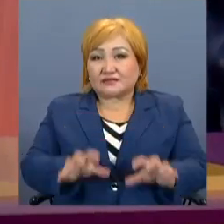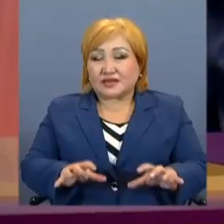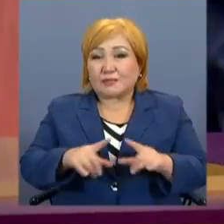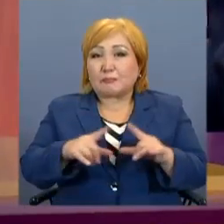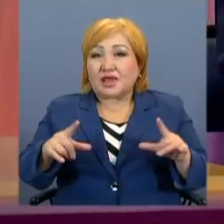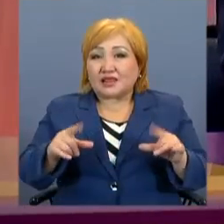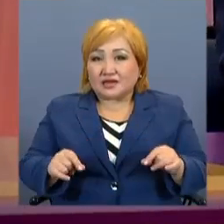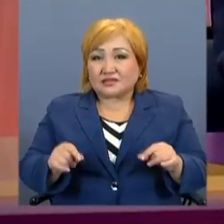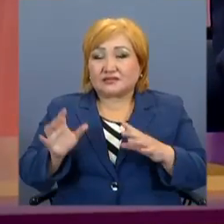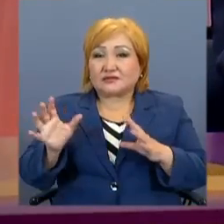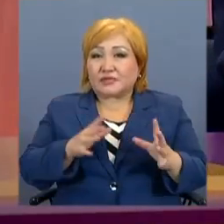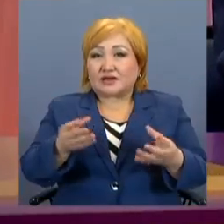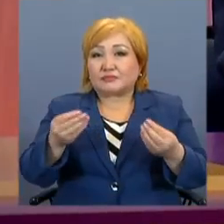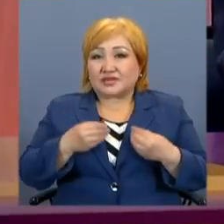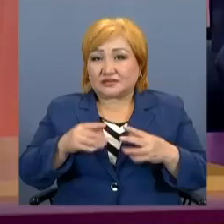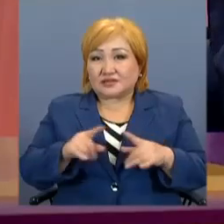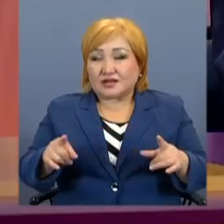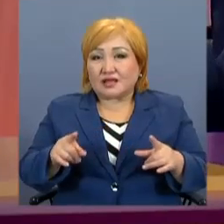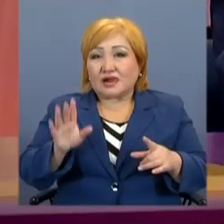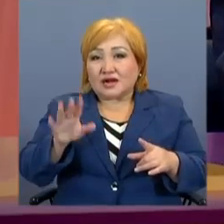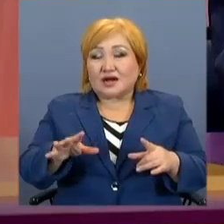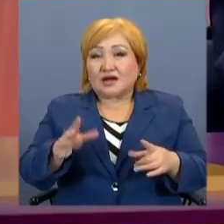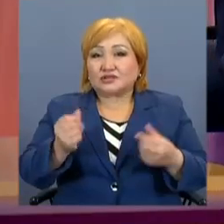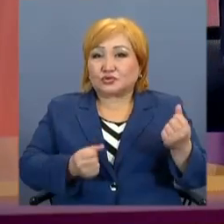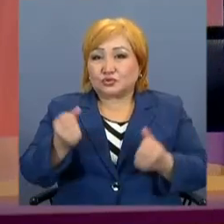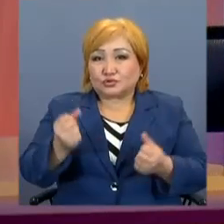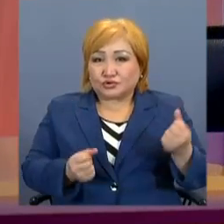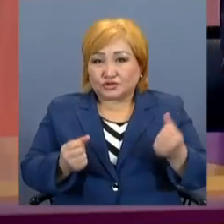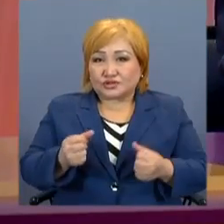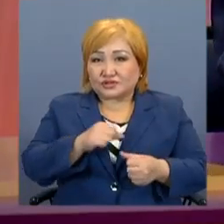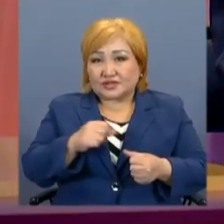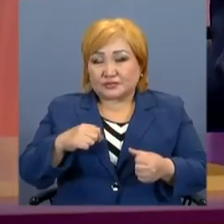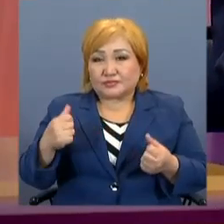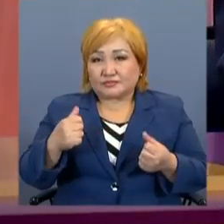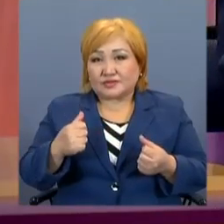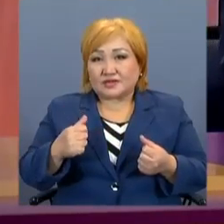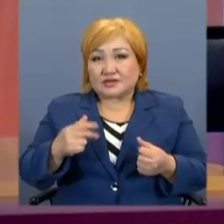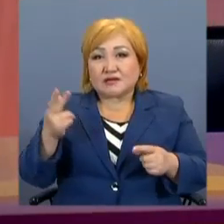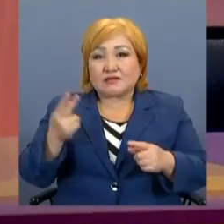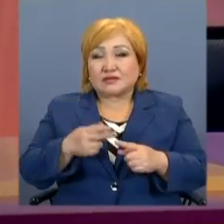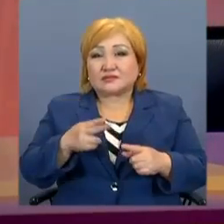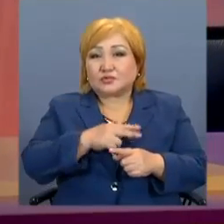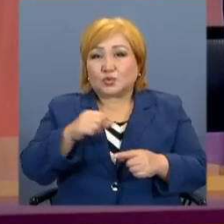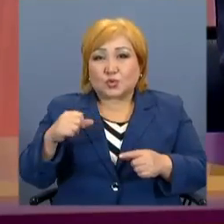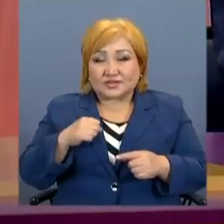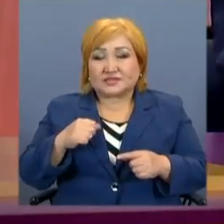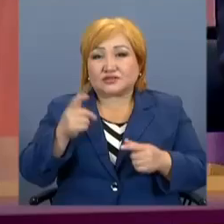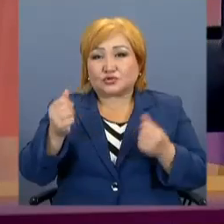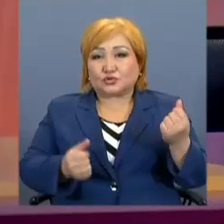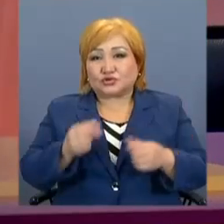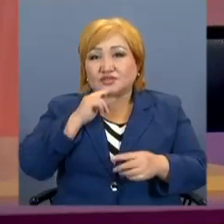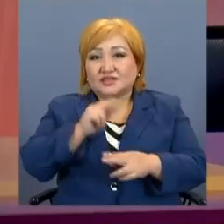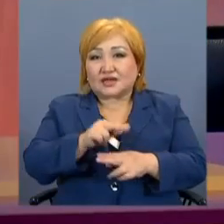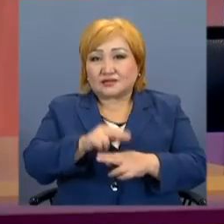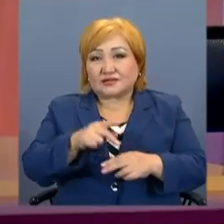Мына жүргізуші өз еркімен жаңағы бағыттан ауып кетіпті, болмаса рұқсат болмаса да осы бір қаладан екінші қалаға